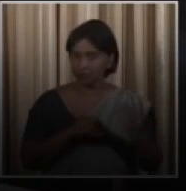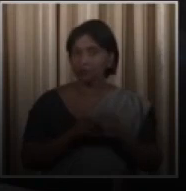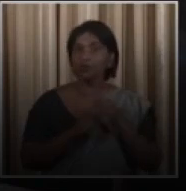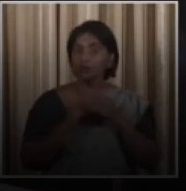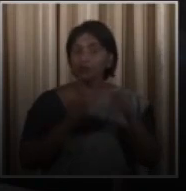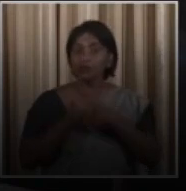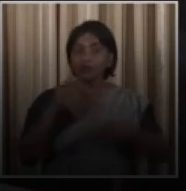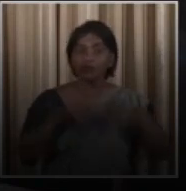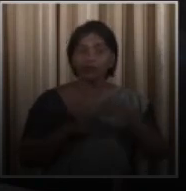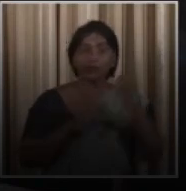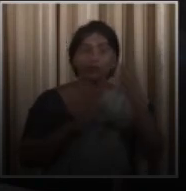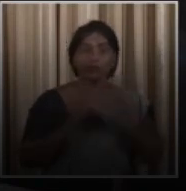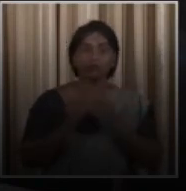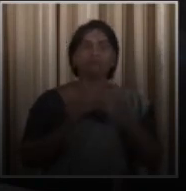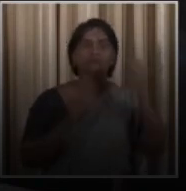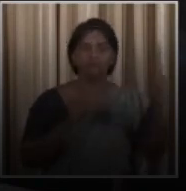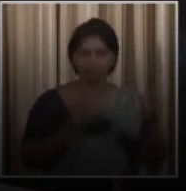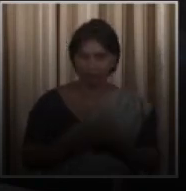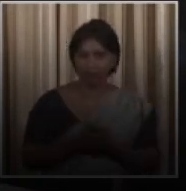එතකොට මැතිවරණ දිනවකවානු පස්සට යනවා කියලා